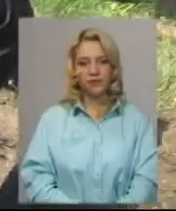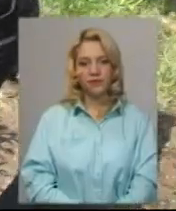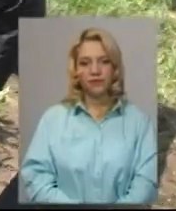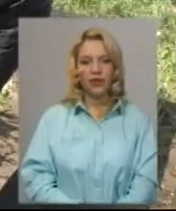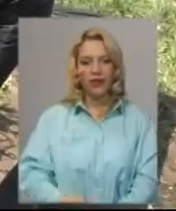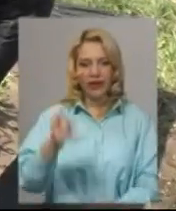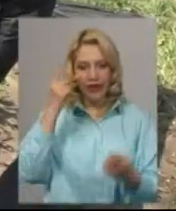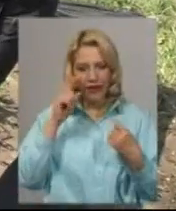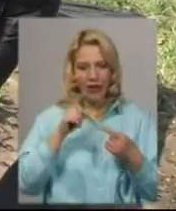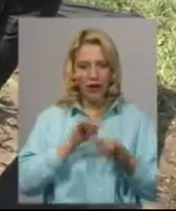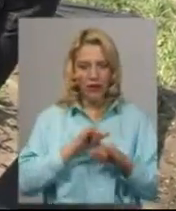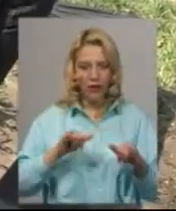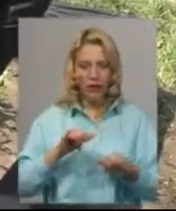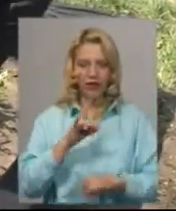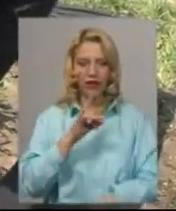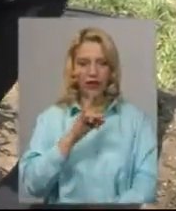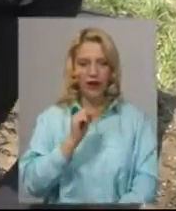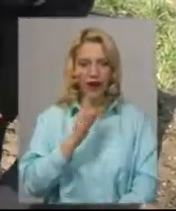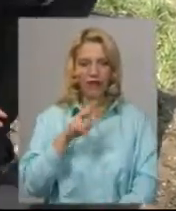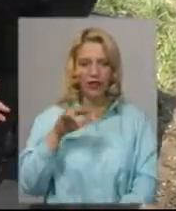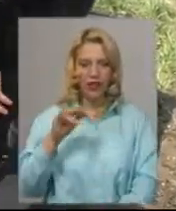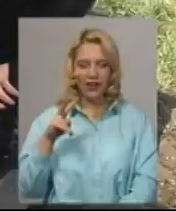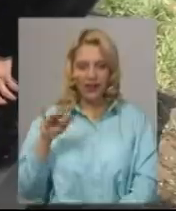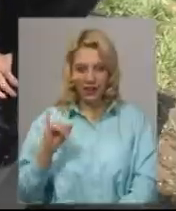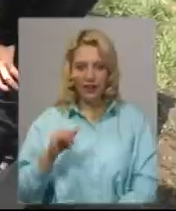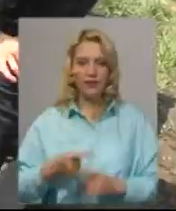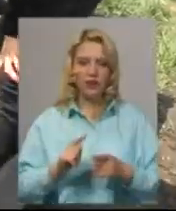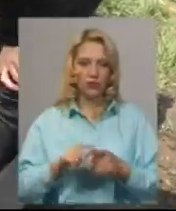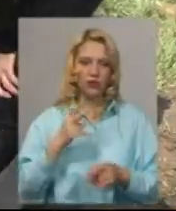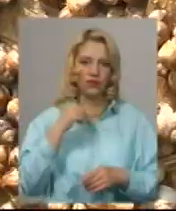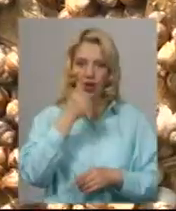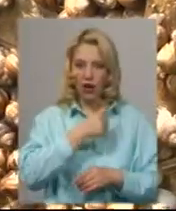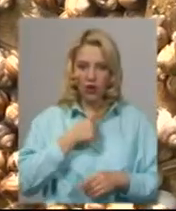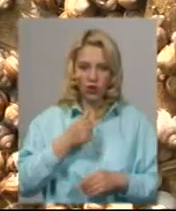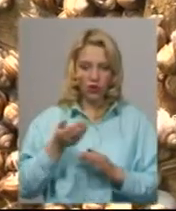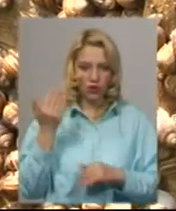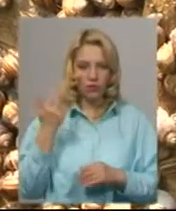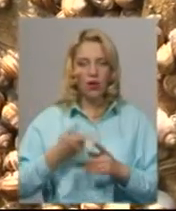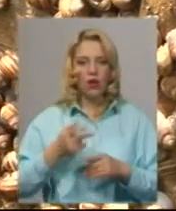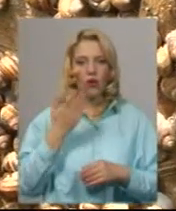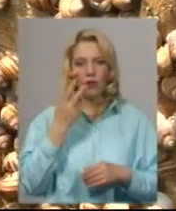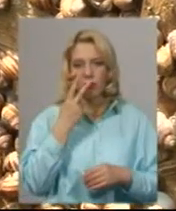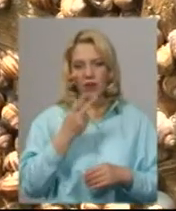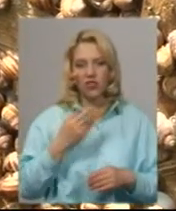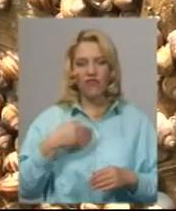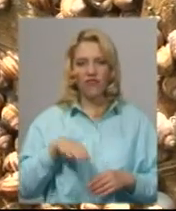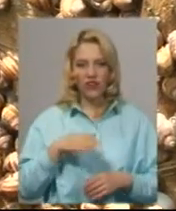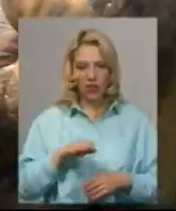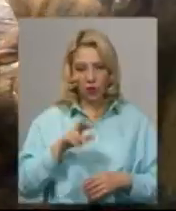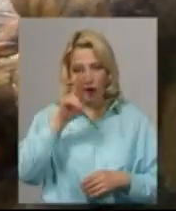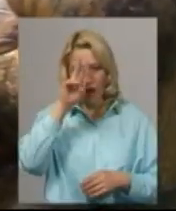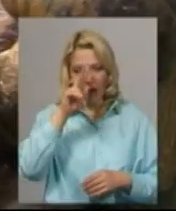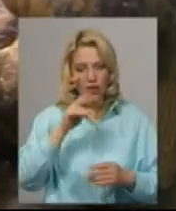Ідея розводити равликів з'явилася у Сергія Ланчука два роки тому, коли побачив відео про одну з равликових ферм в Україні. Каже, одразу